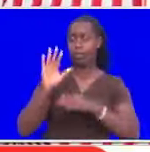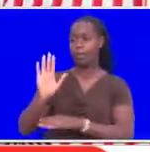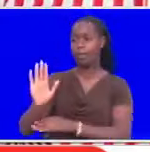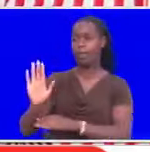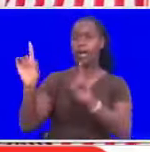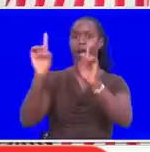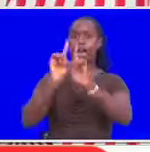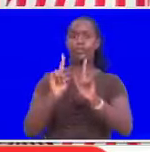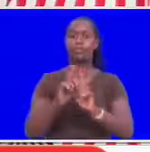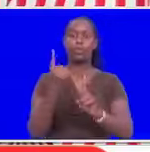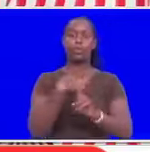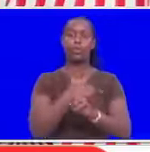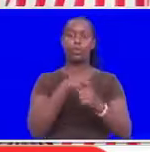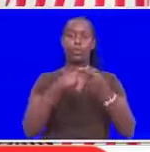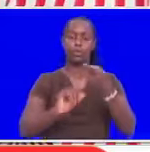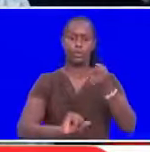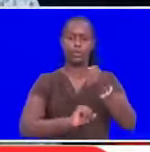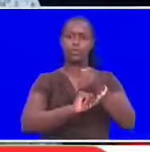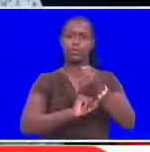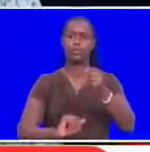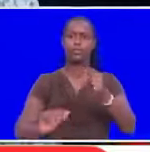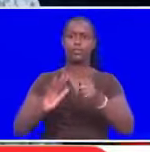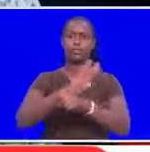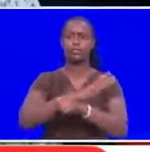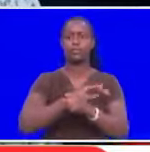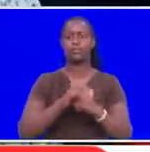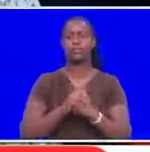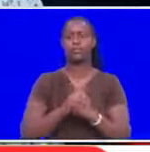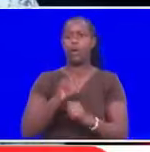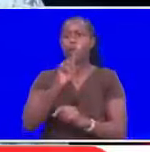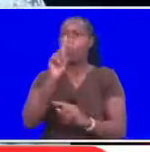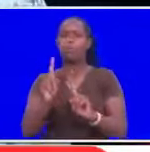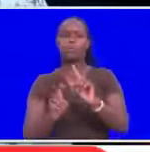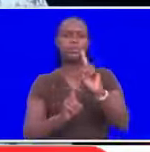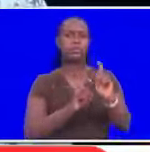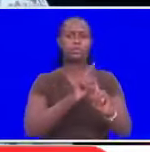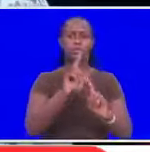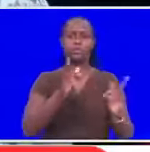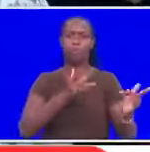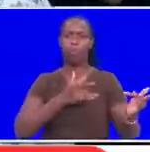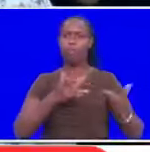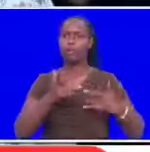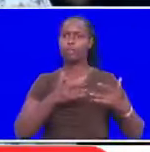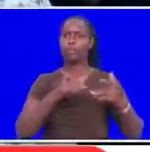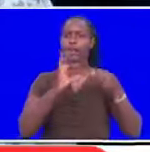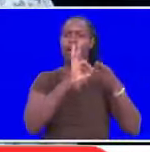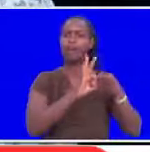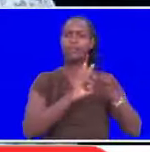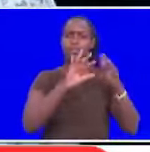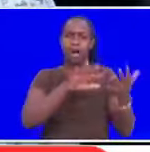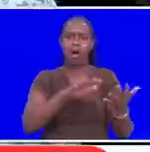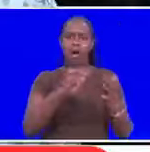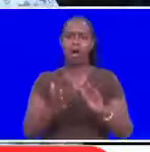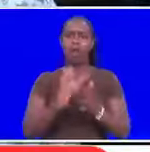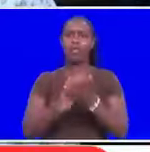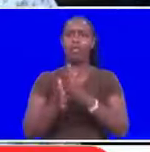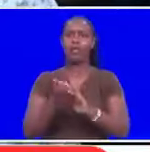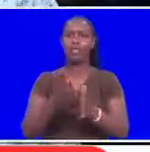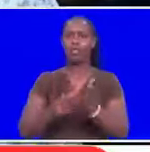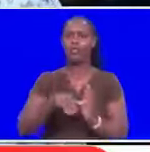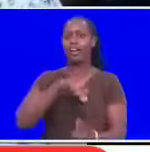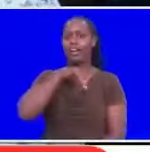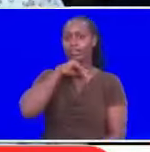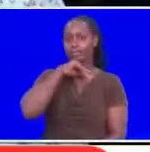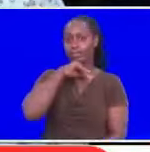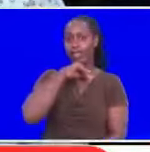back his candidature to our fullest capacity. Maswali yanaibuka kuhusu hatima ya Azimio bila Odinga, huku duru zikisema